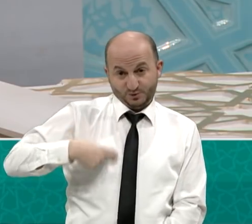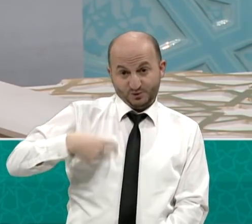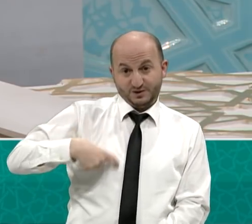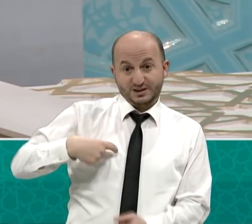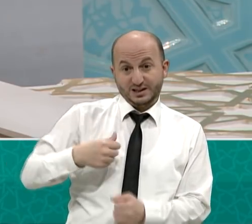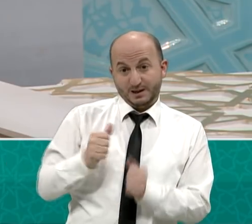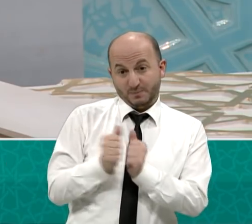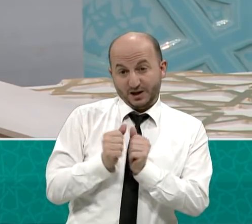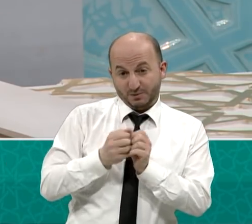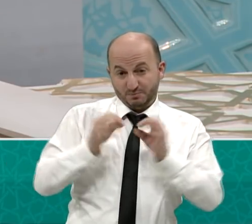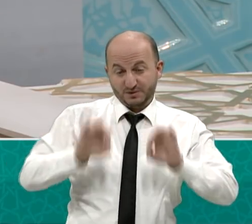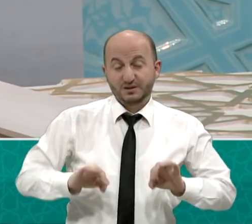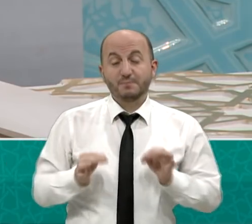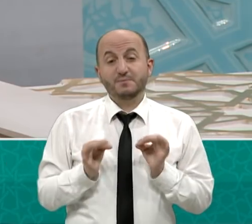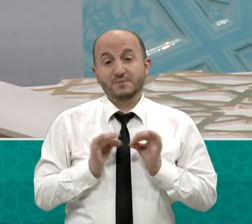başlarız.